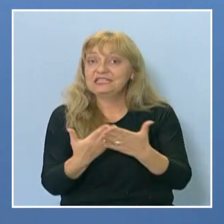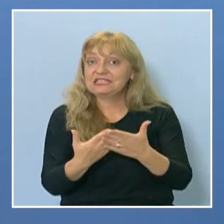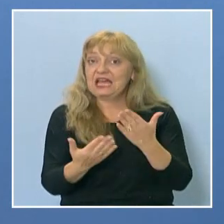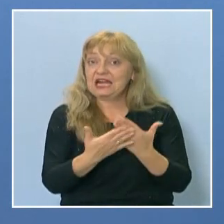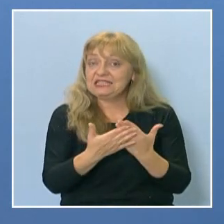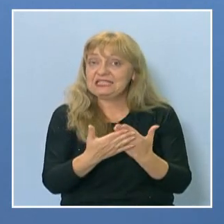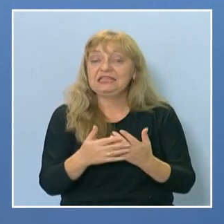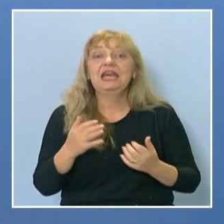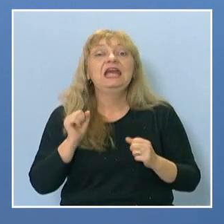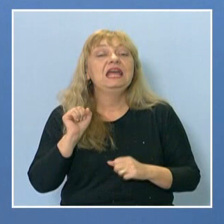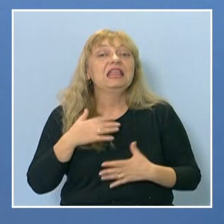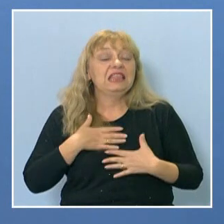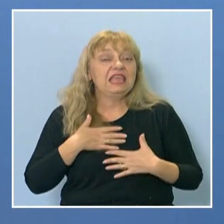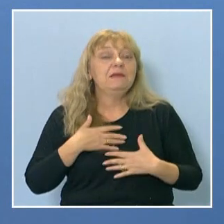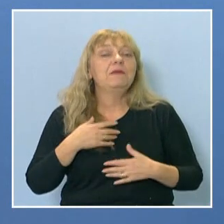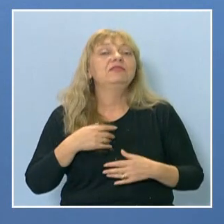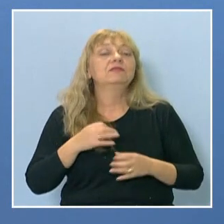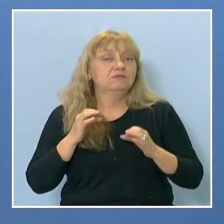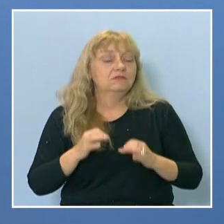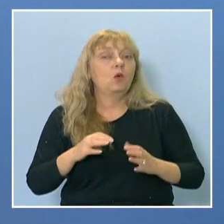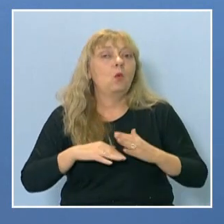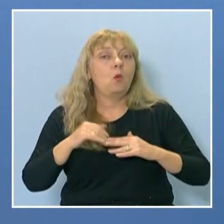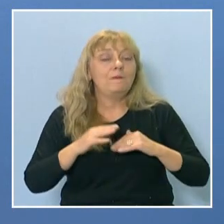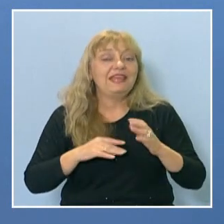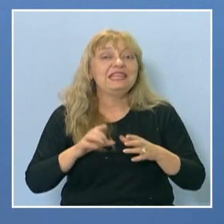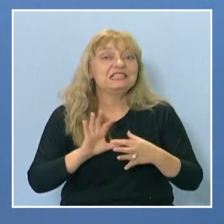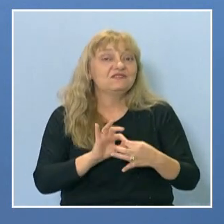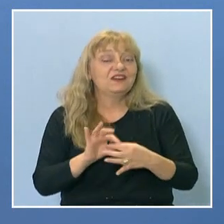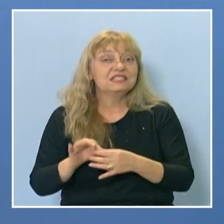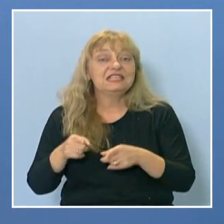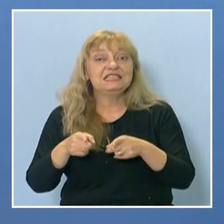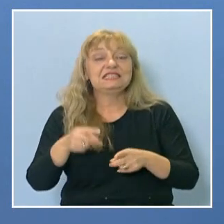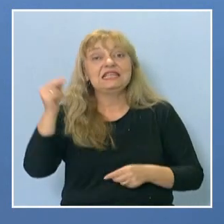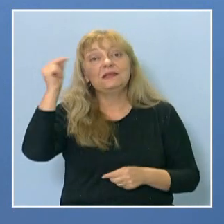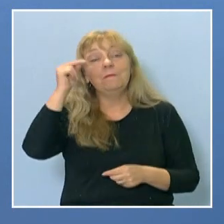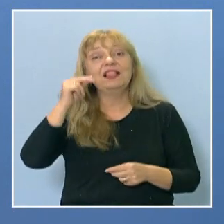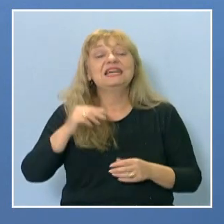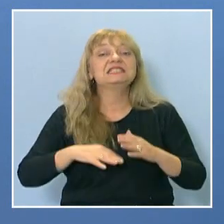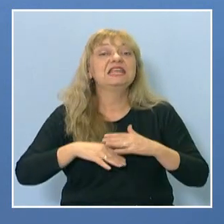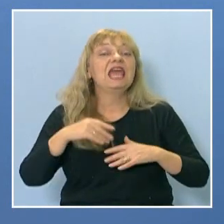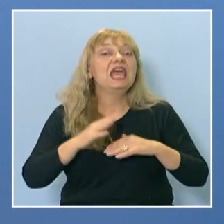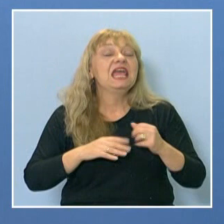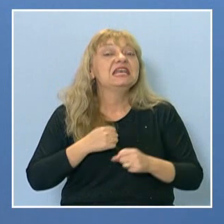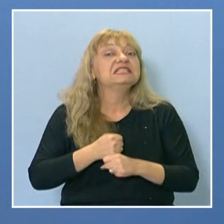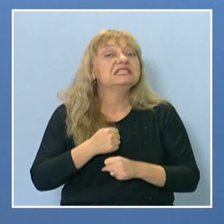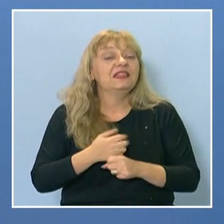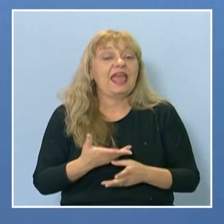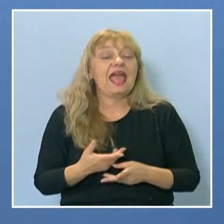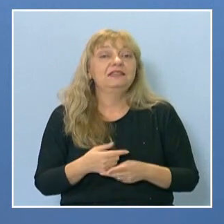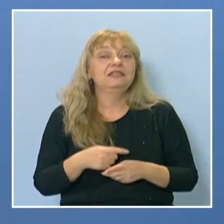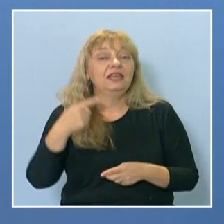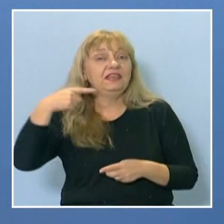действително умения, свързани с тези български занаяти. И